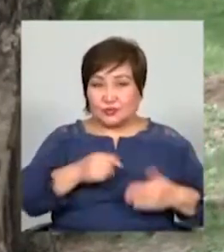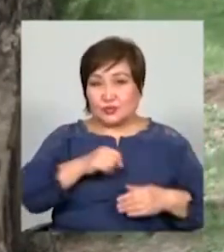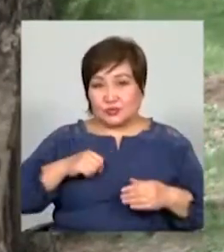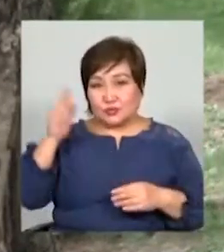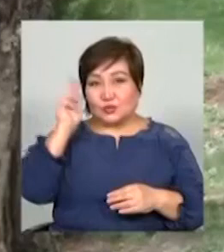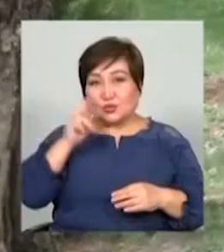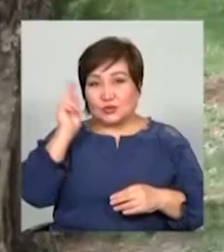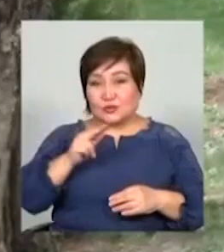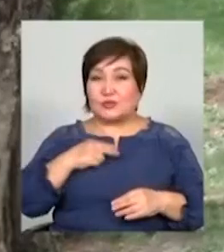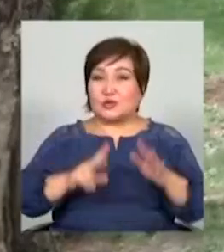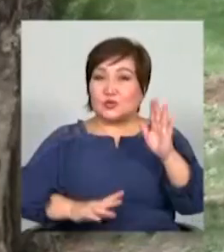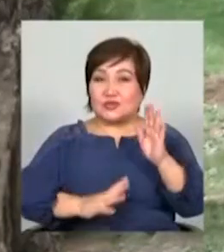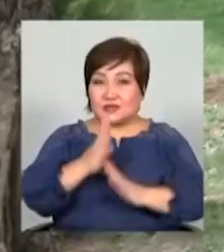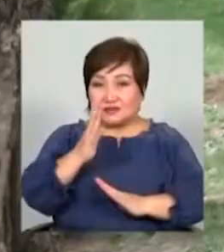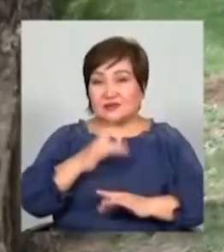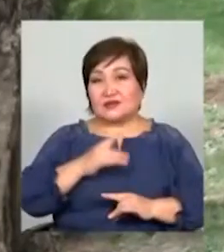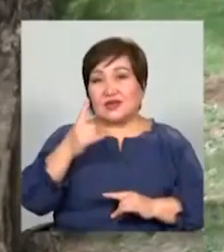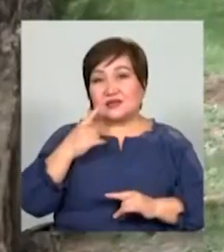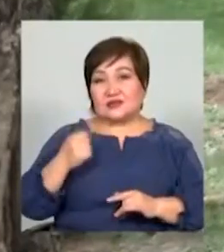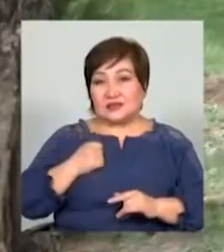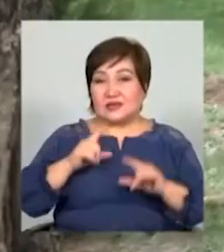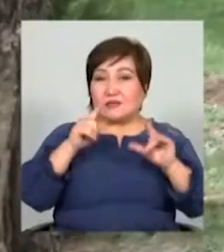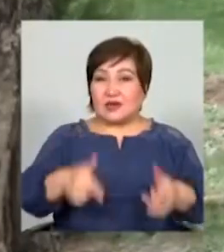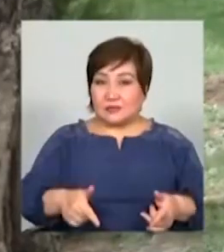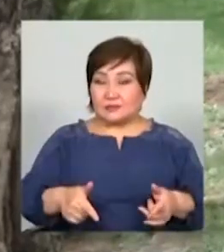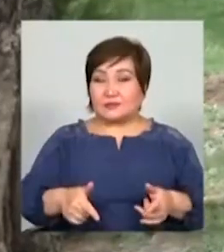Мен өскенде әскерге барып және де